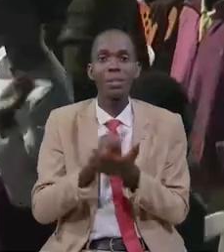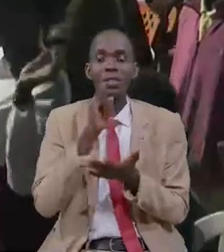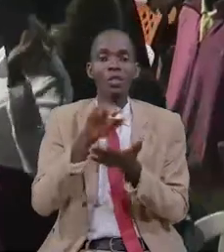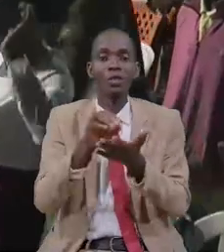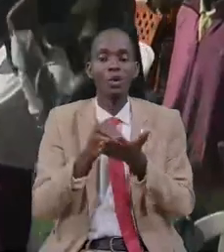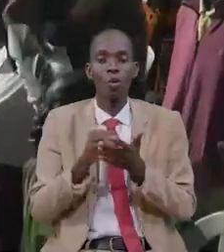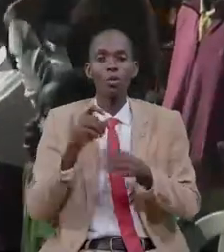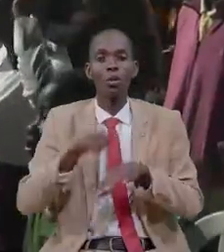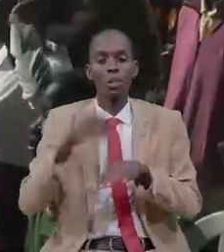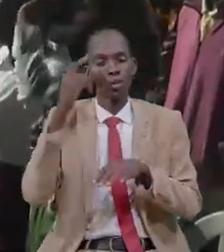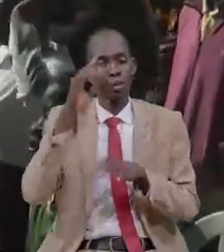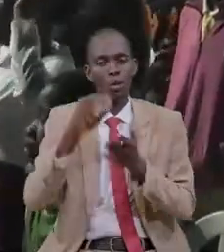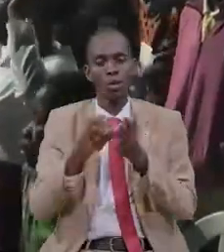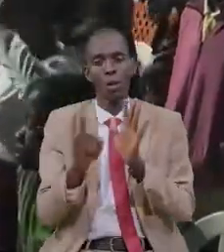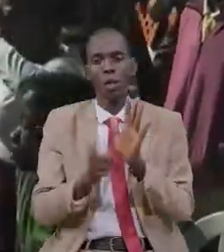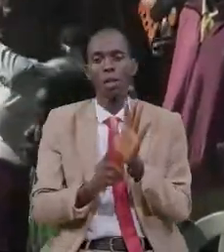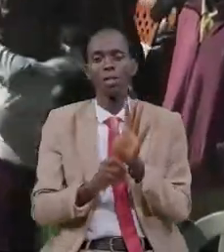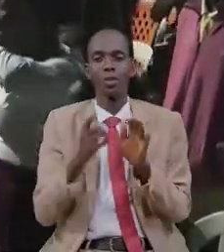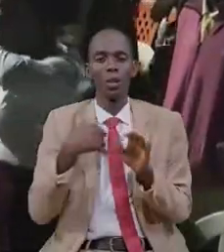l'auras reçu.